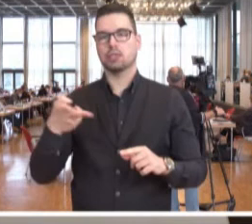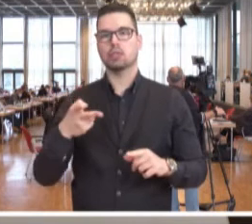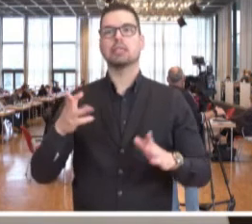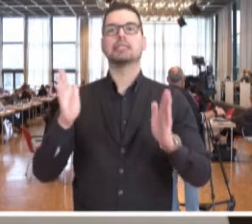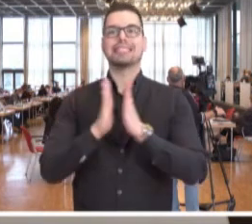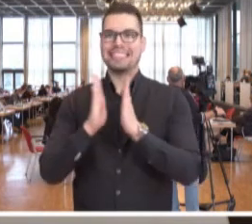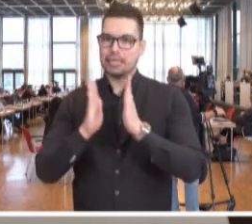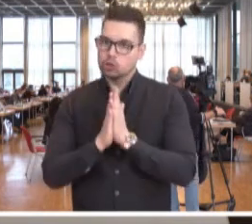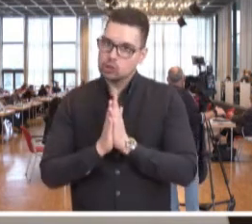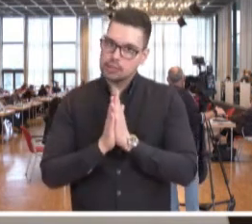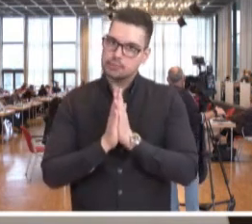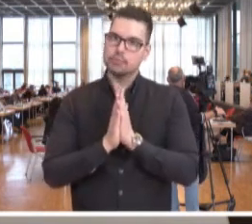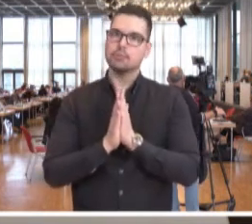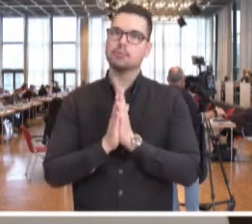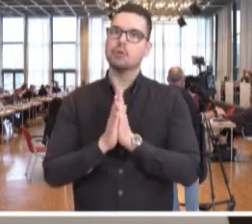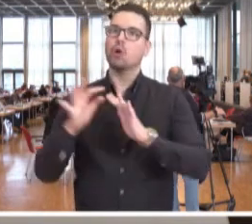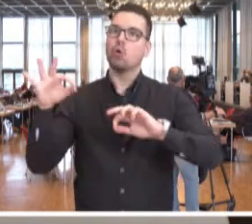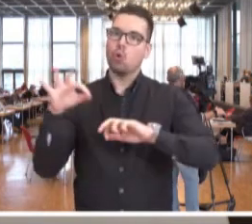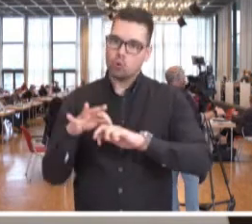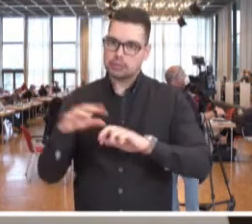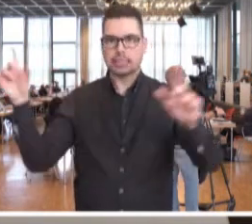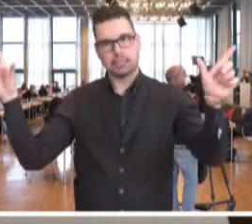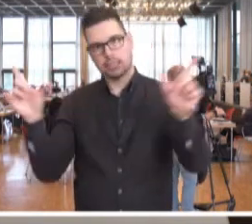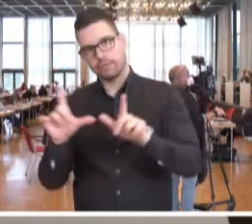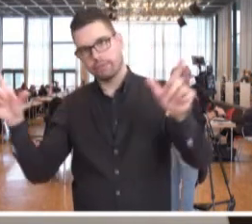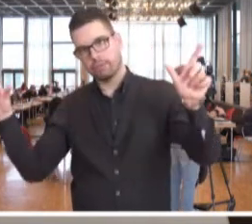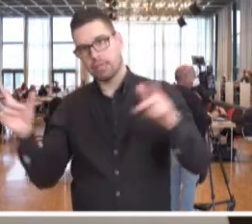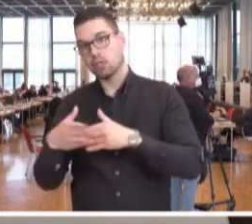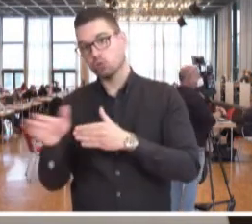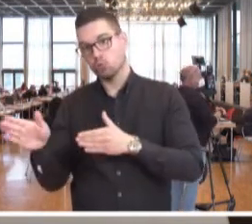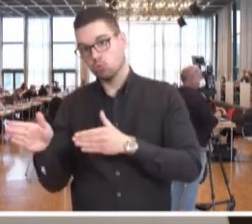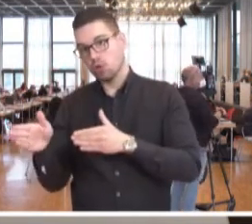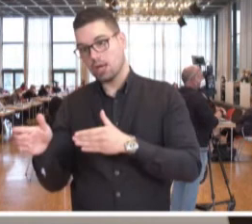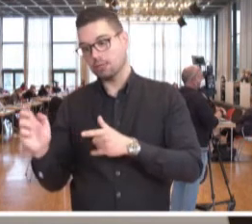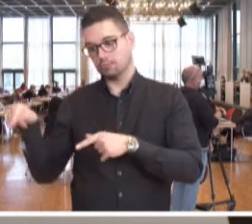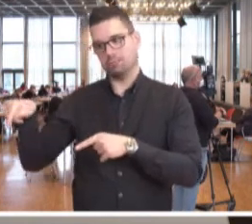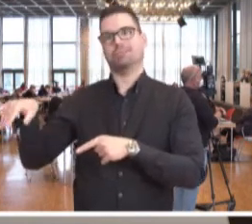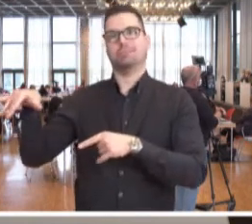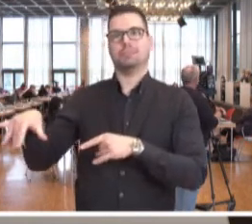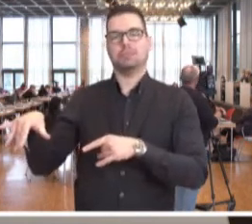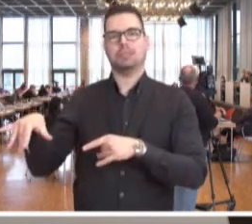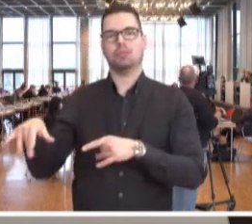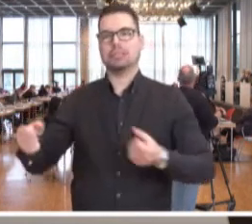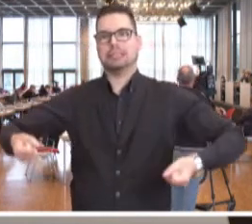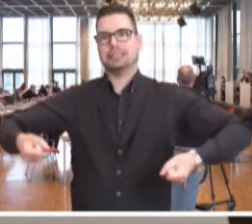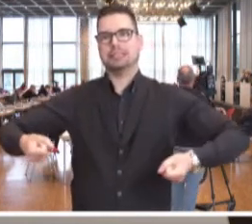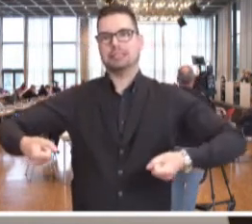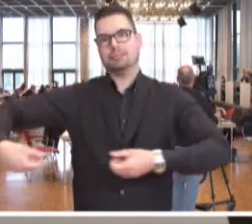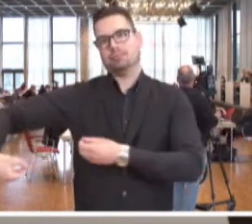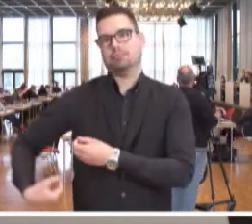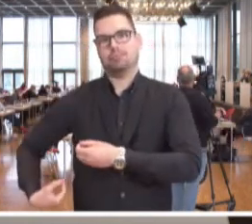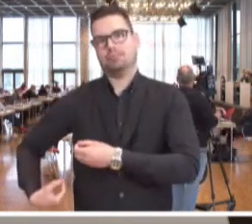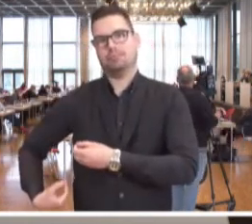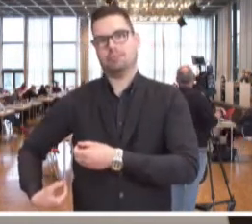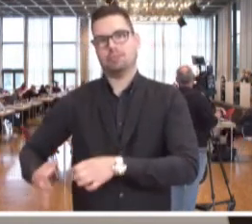Kirche, seine Hochzeit gefeiert hat, vor der Tür stand. Und er hatte eben eine kleine Kiste unterm Arm und eine Flasche.